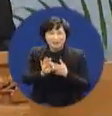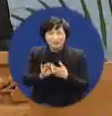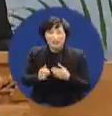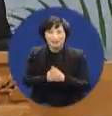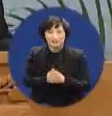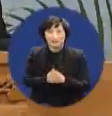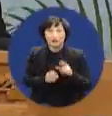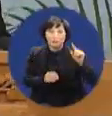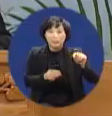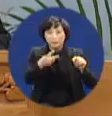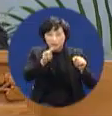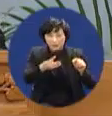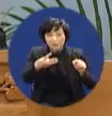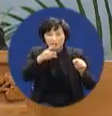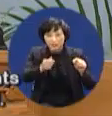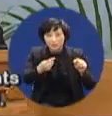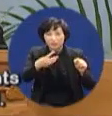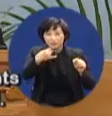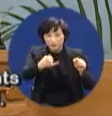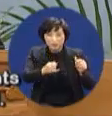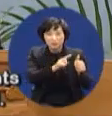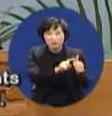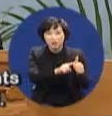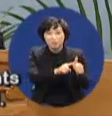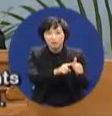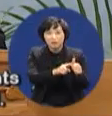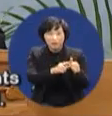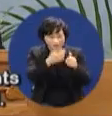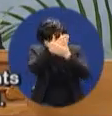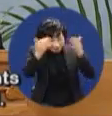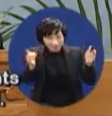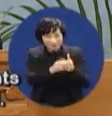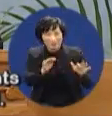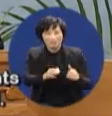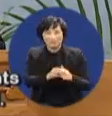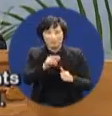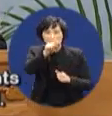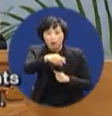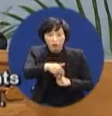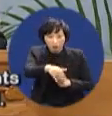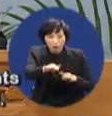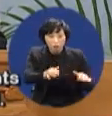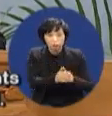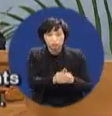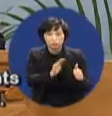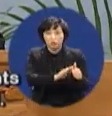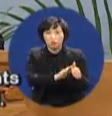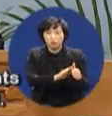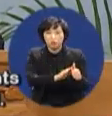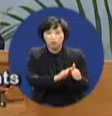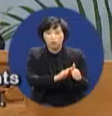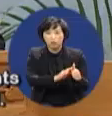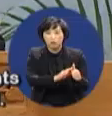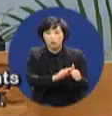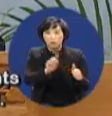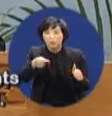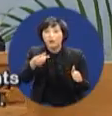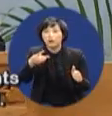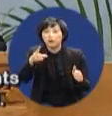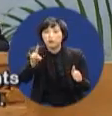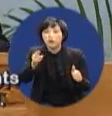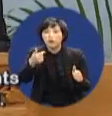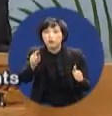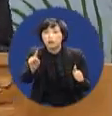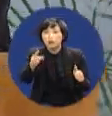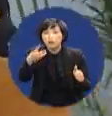1발 달란트를 그가 탕감 받고 밖에 나가도 자기에게 100 데나리온 빚진 자를